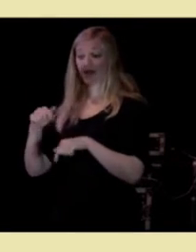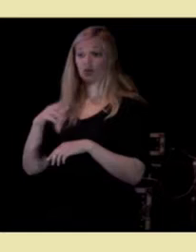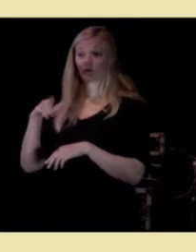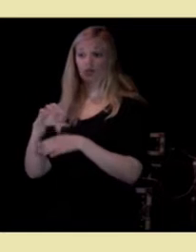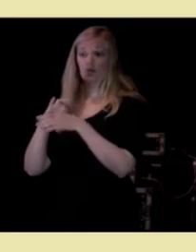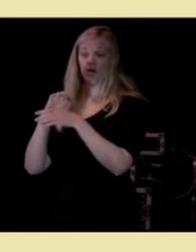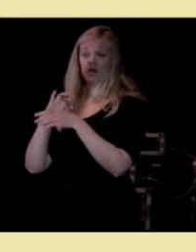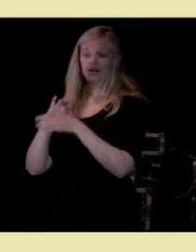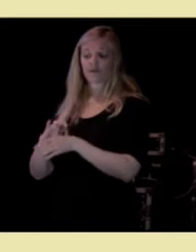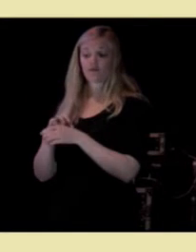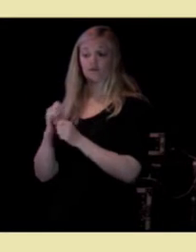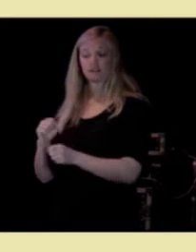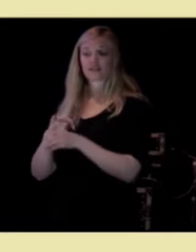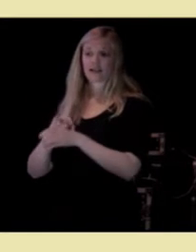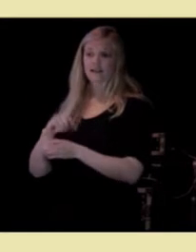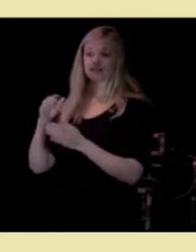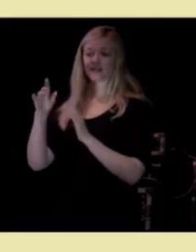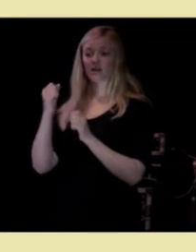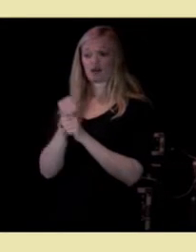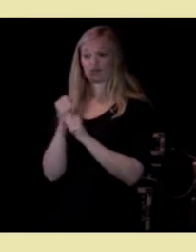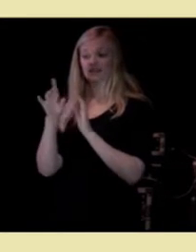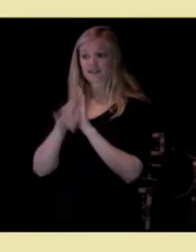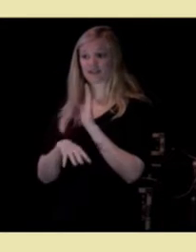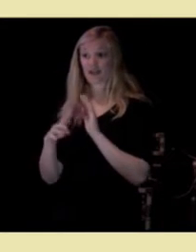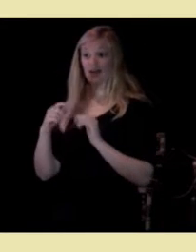mener det er på tide at vi tenker nytt om dette i Norge.